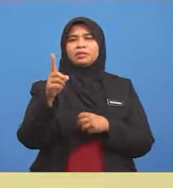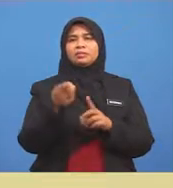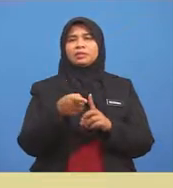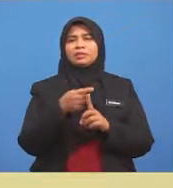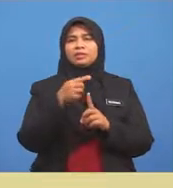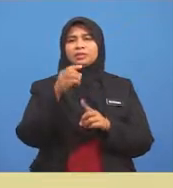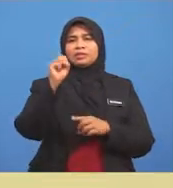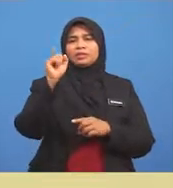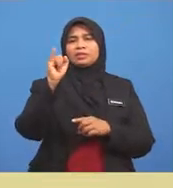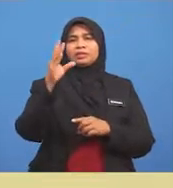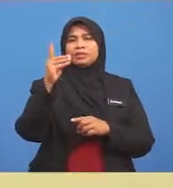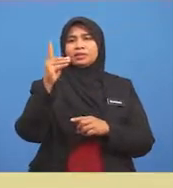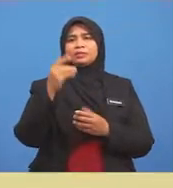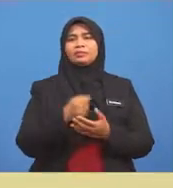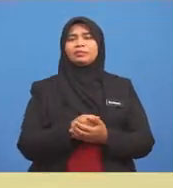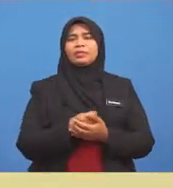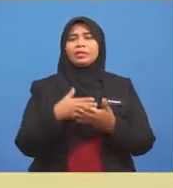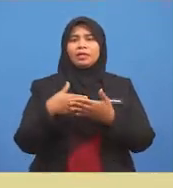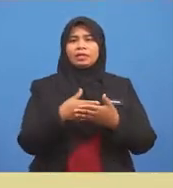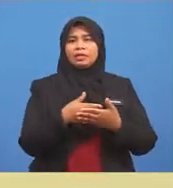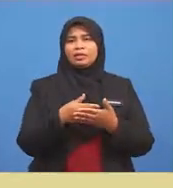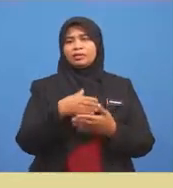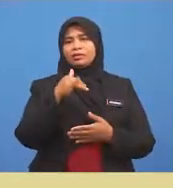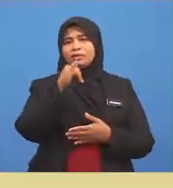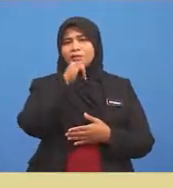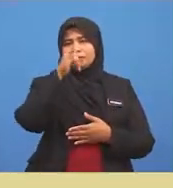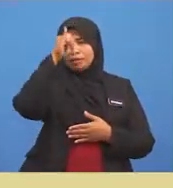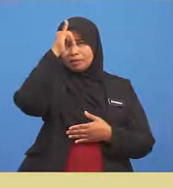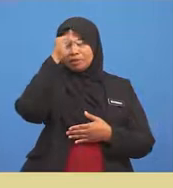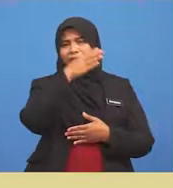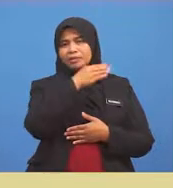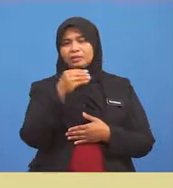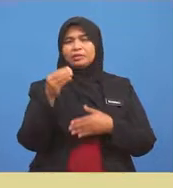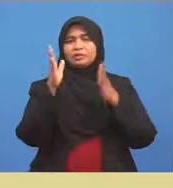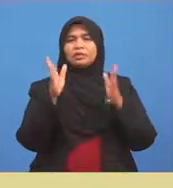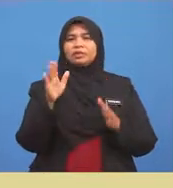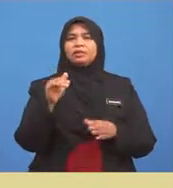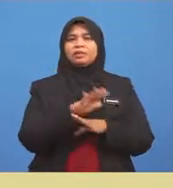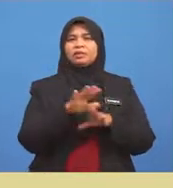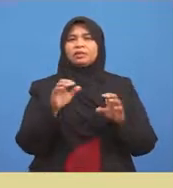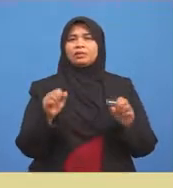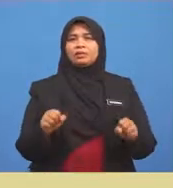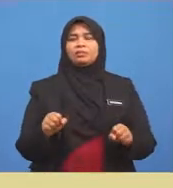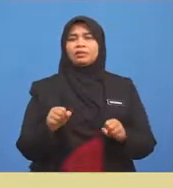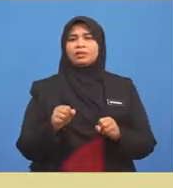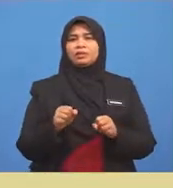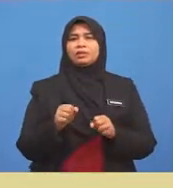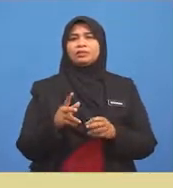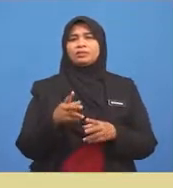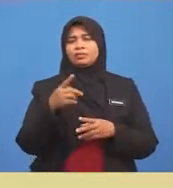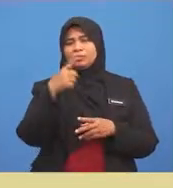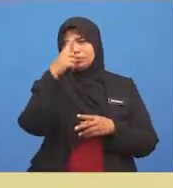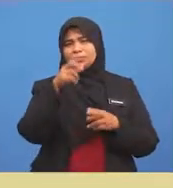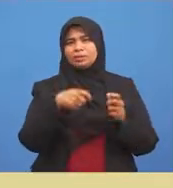bin Jabir, iaitu anak-anak yatim dan orang yang tidak mempunyai keupayaan untuk